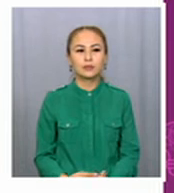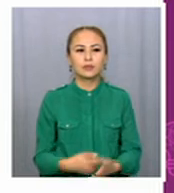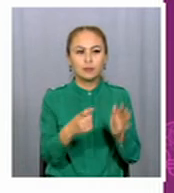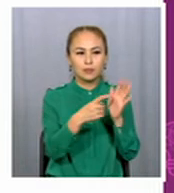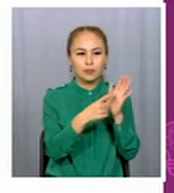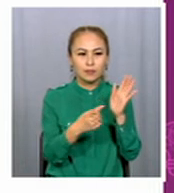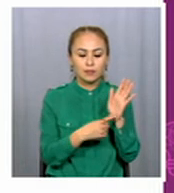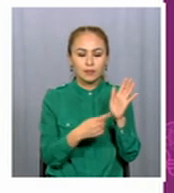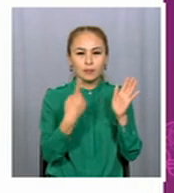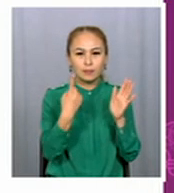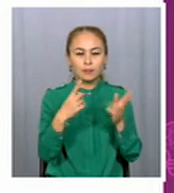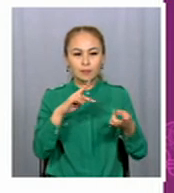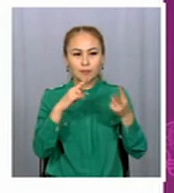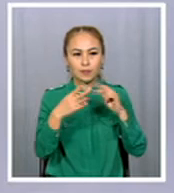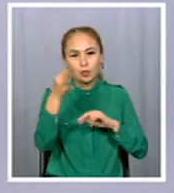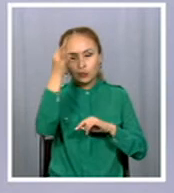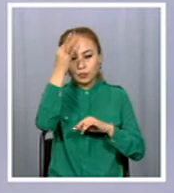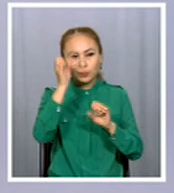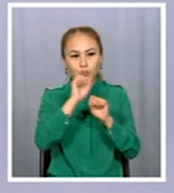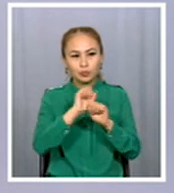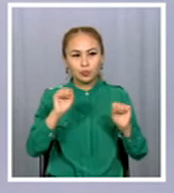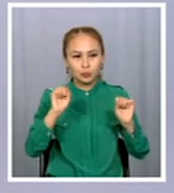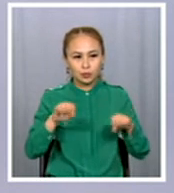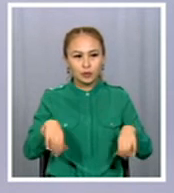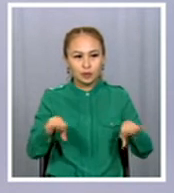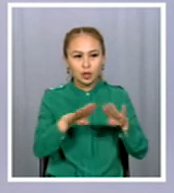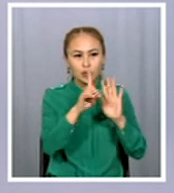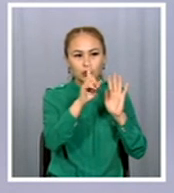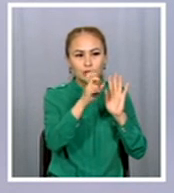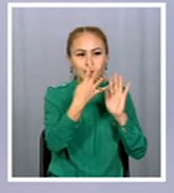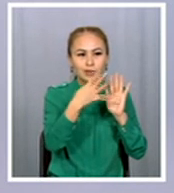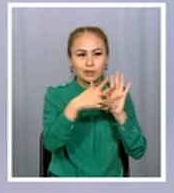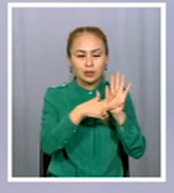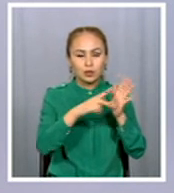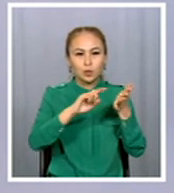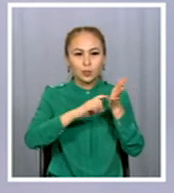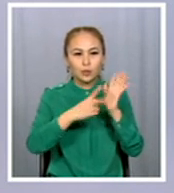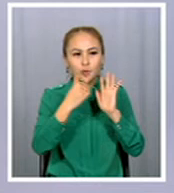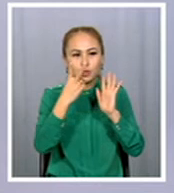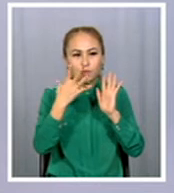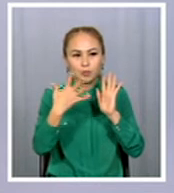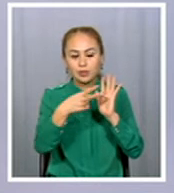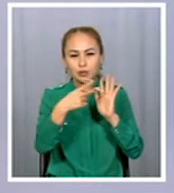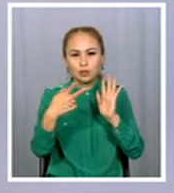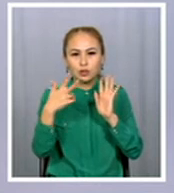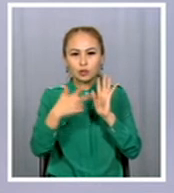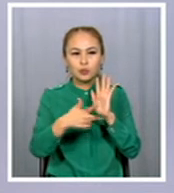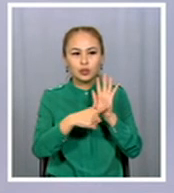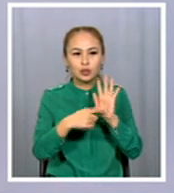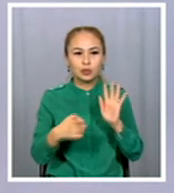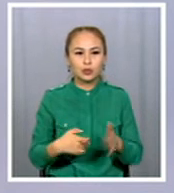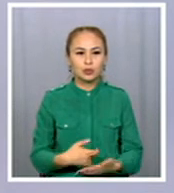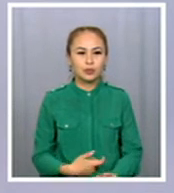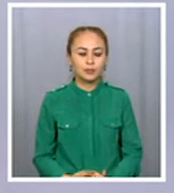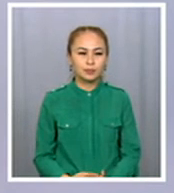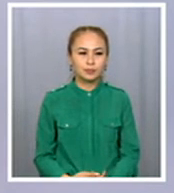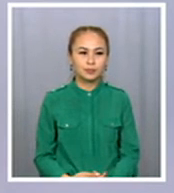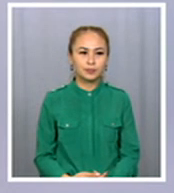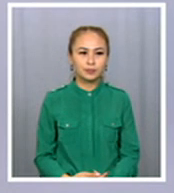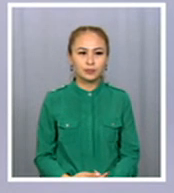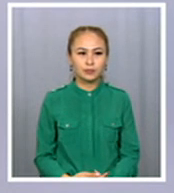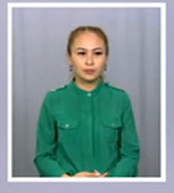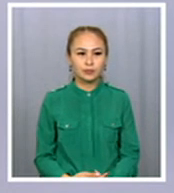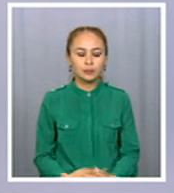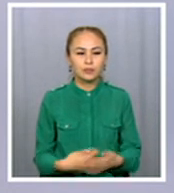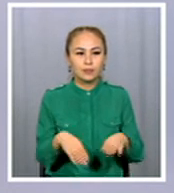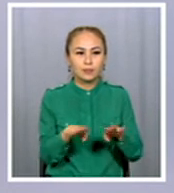1-ді ескермесек болады. Сонда 148 пен 25-тің көбейтінісі бізге 3700-ді береді. Демек, балалар,